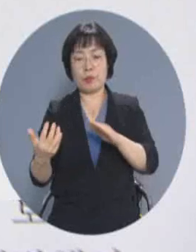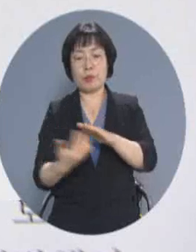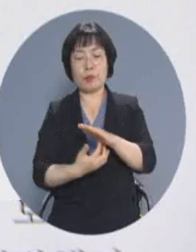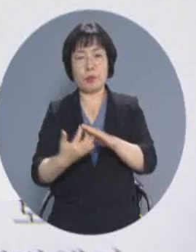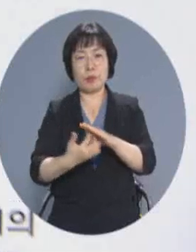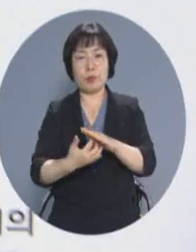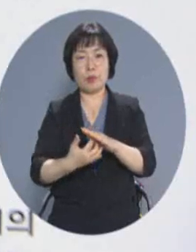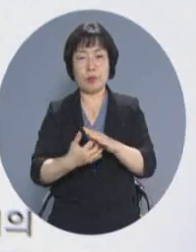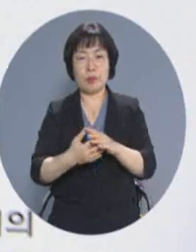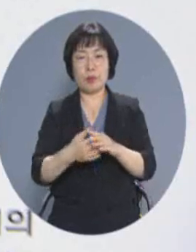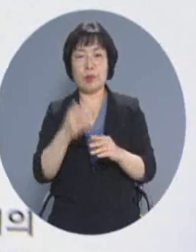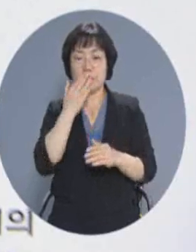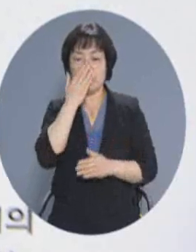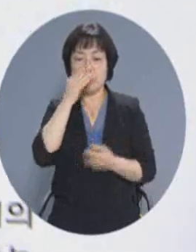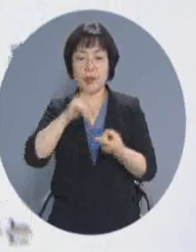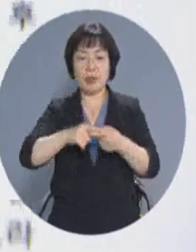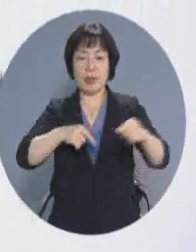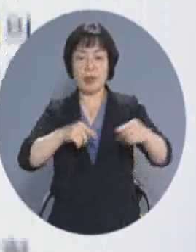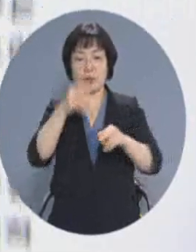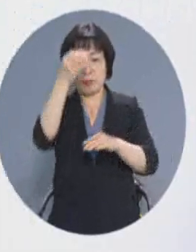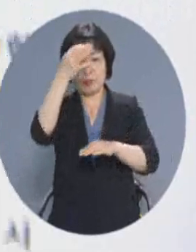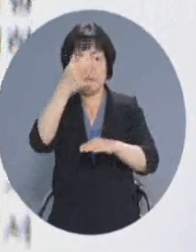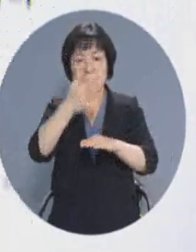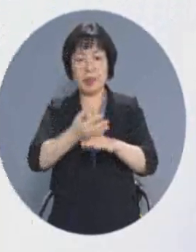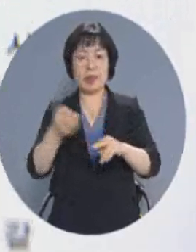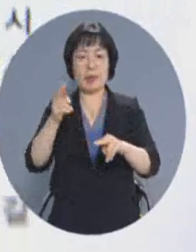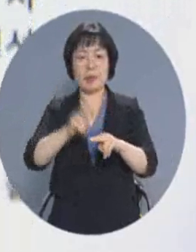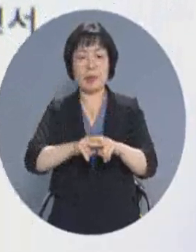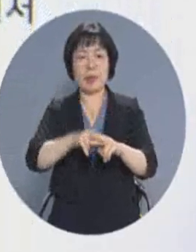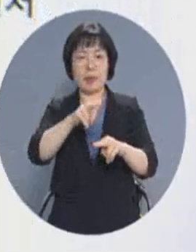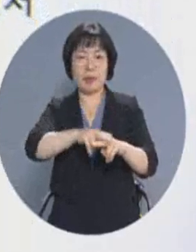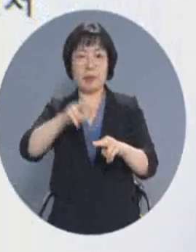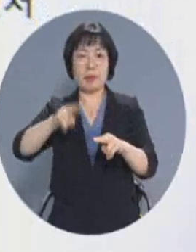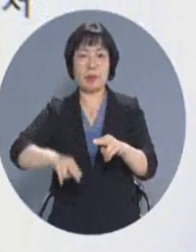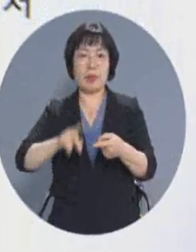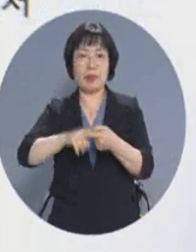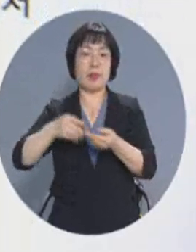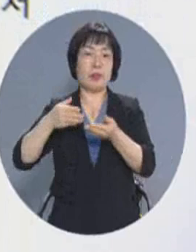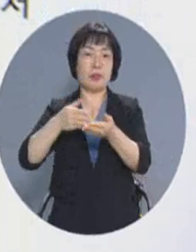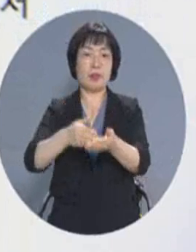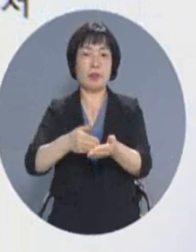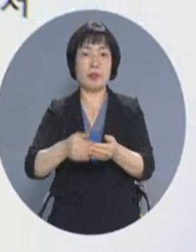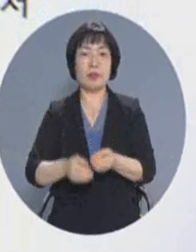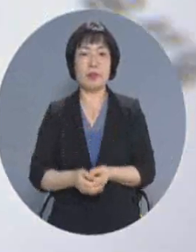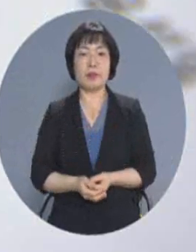비열한 선거 방책이라며 윤 후보의 사과와 후보직 사퇴를 촉구했습니다.